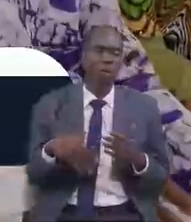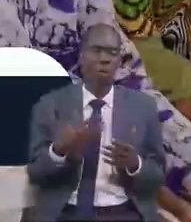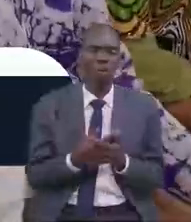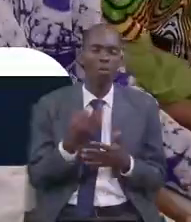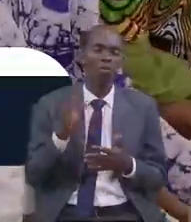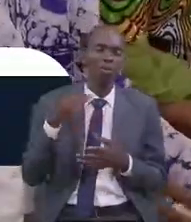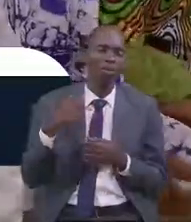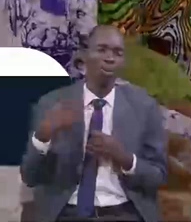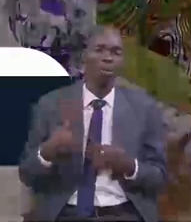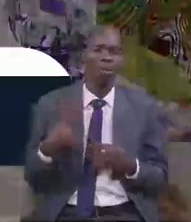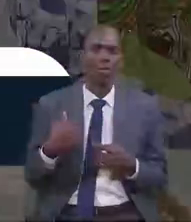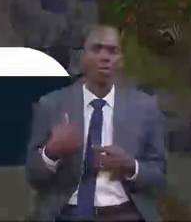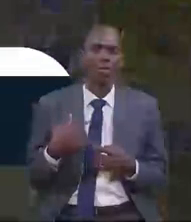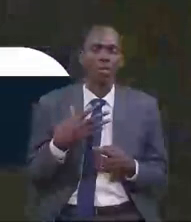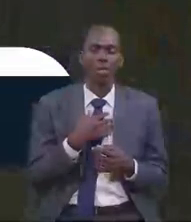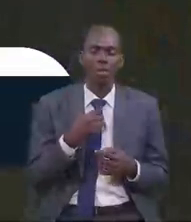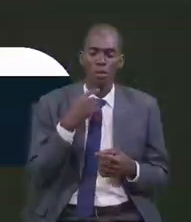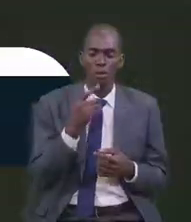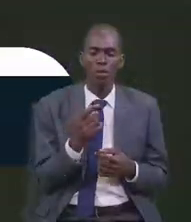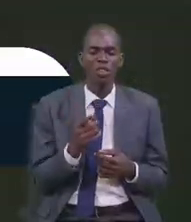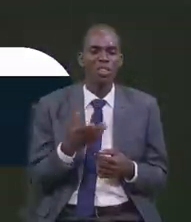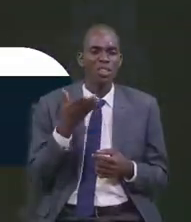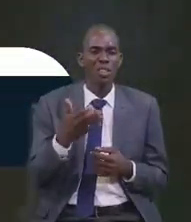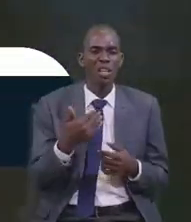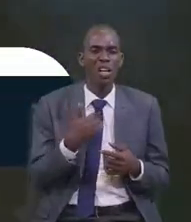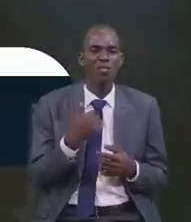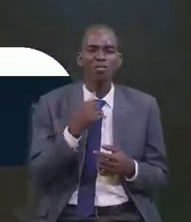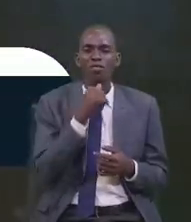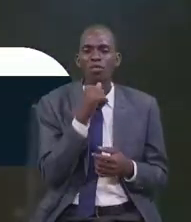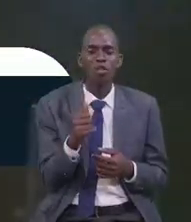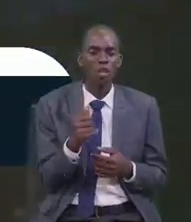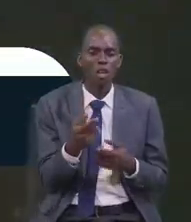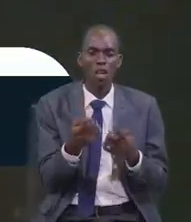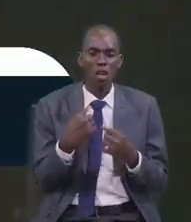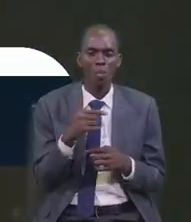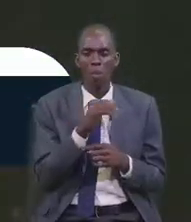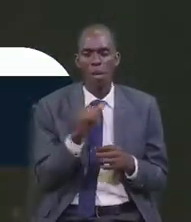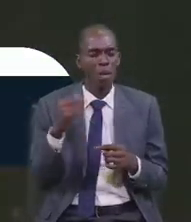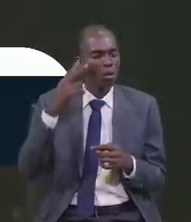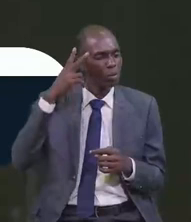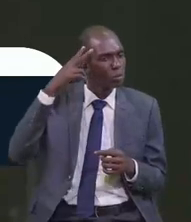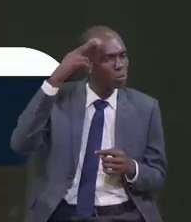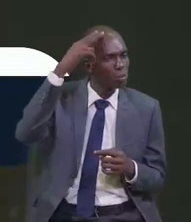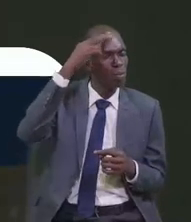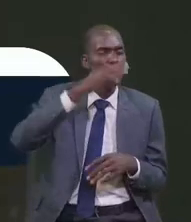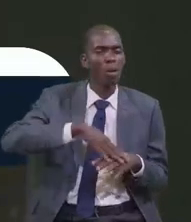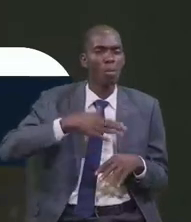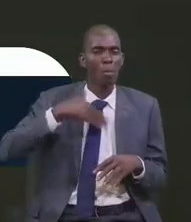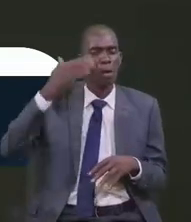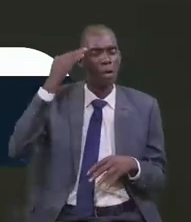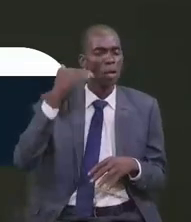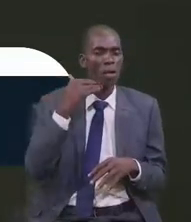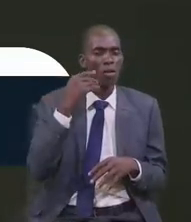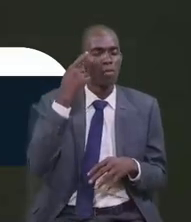le rasoir n'a point passé sur ma tête, parce que je